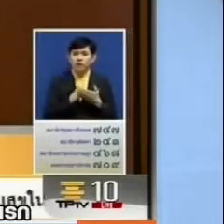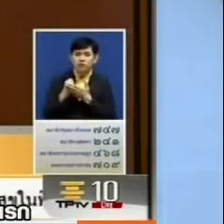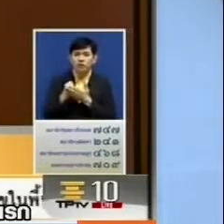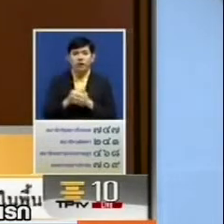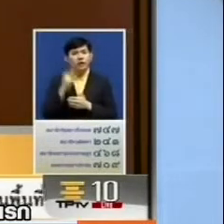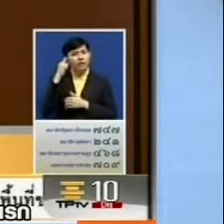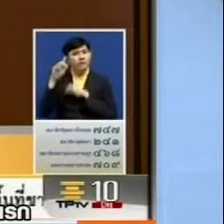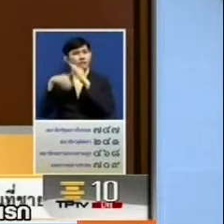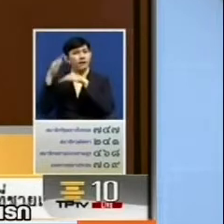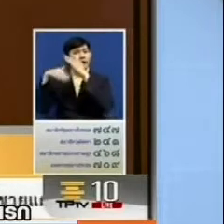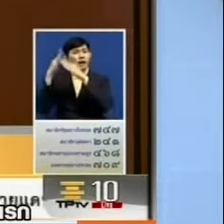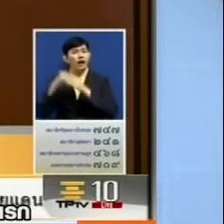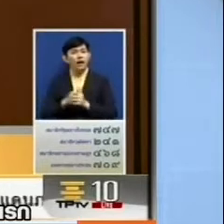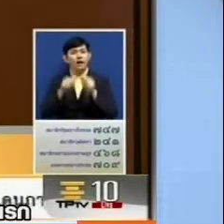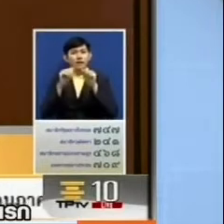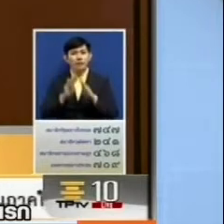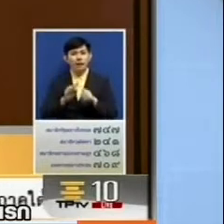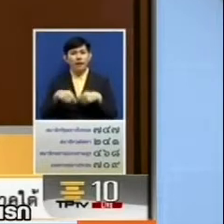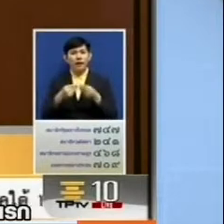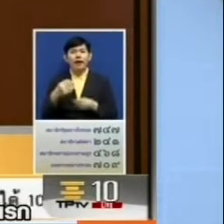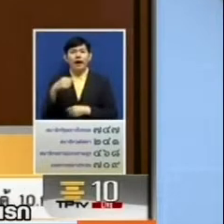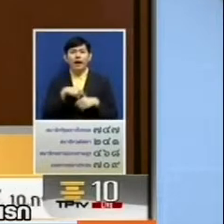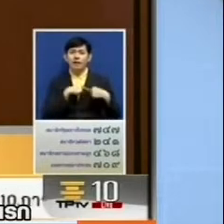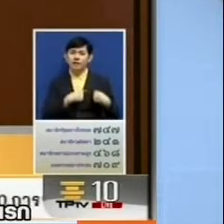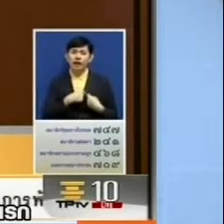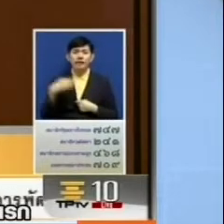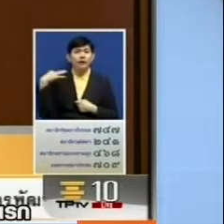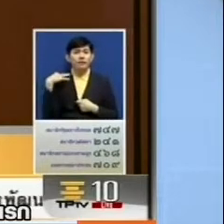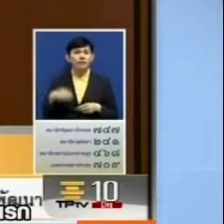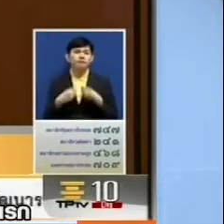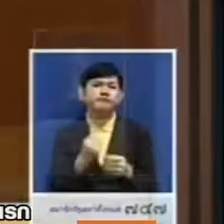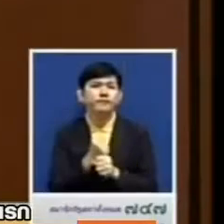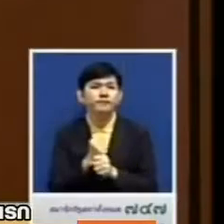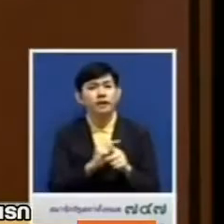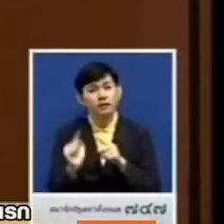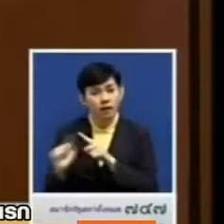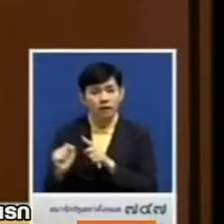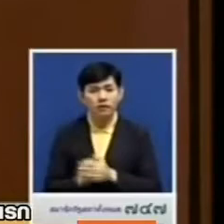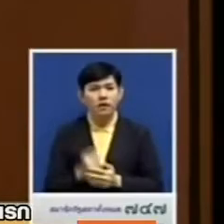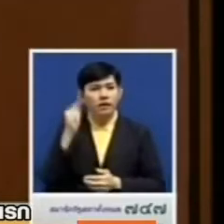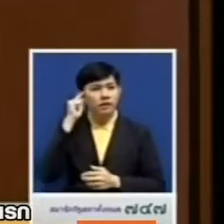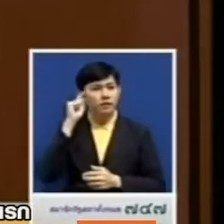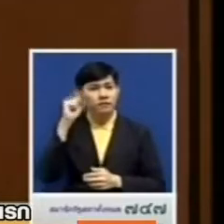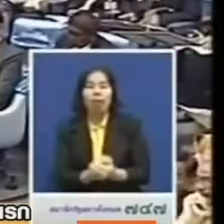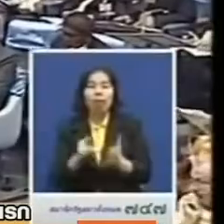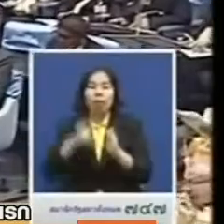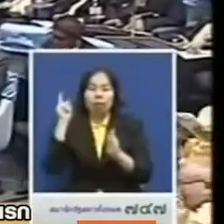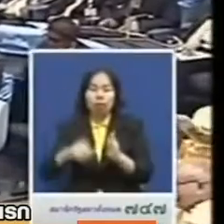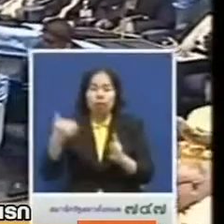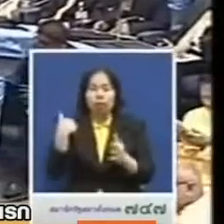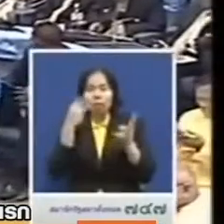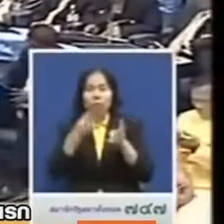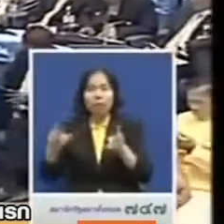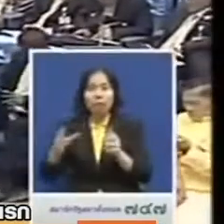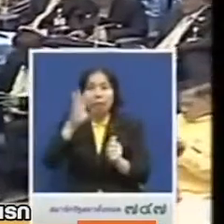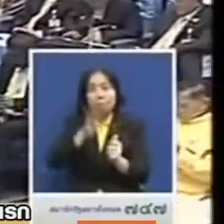ไรที่ฝ่ายค้านเข้าประท้วงหรือเขาพูดอะไรนอกเรื่องท่านไม่ต้องไปตอบโต้บรรดาส.ส.ฝ่ายรัฐบาลทั้งหลายก็ไม่ต้องตอบโต้ก็บอกว่าวันนี้พวกเรามาแถล